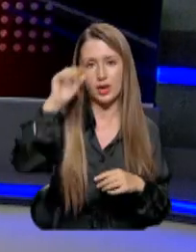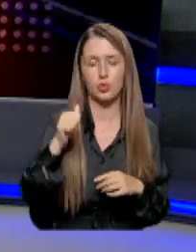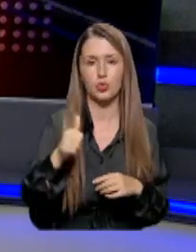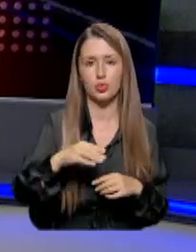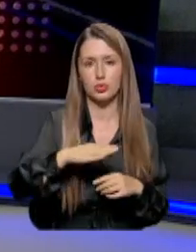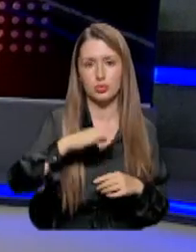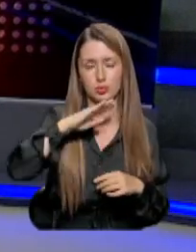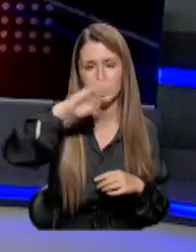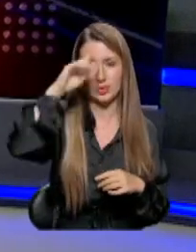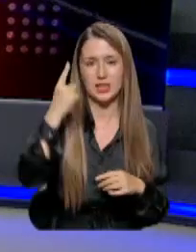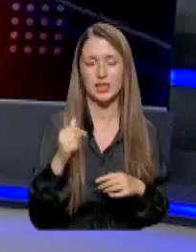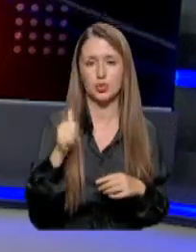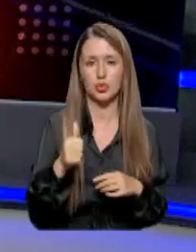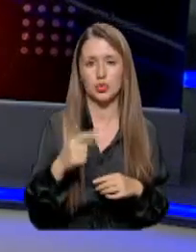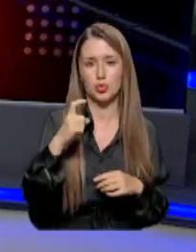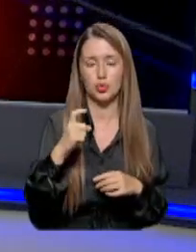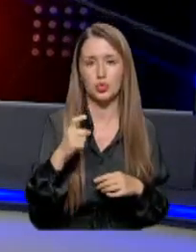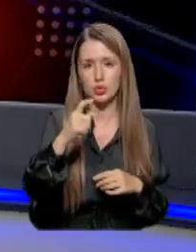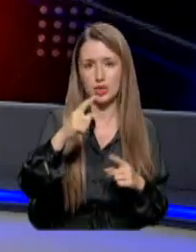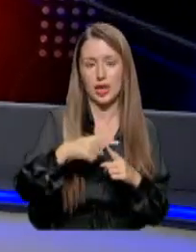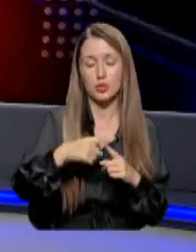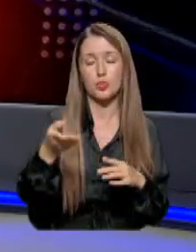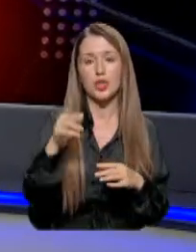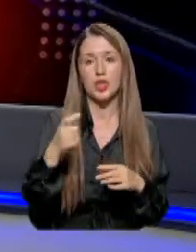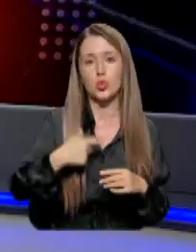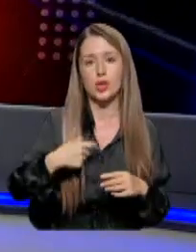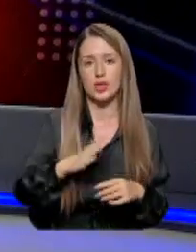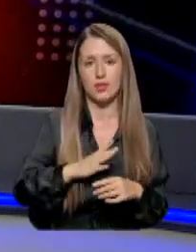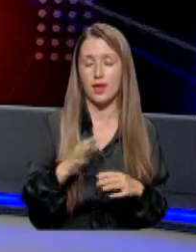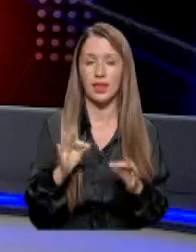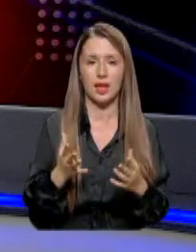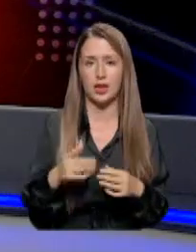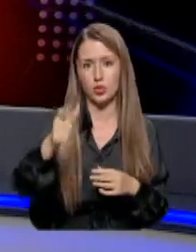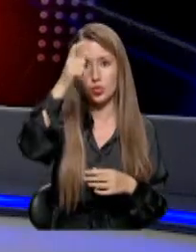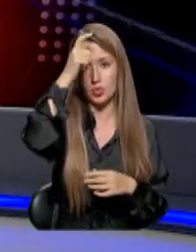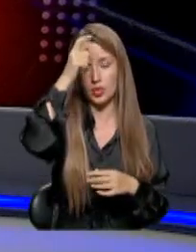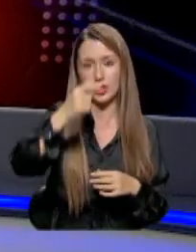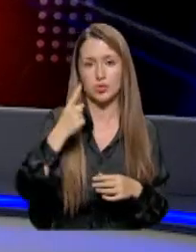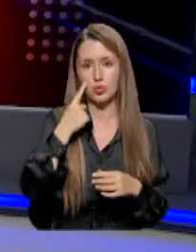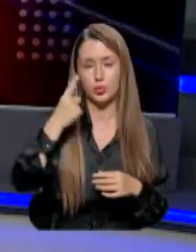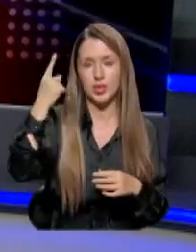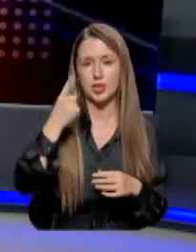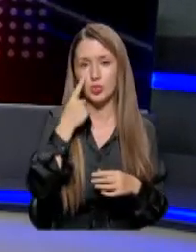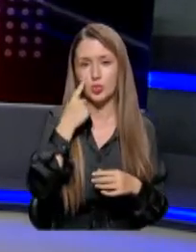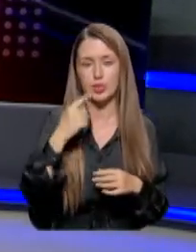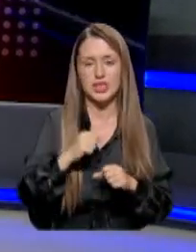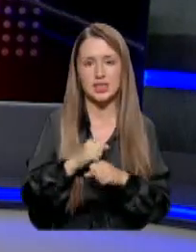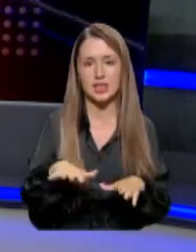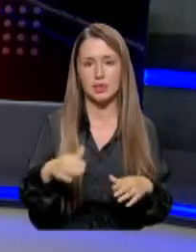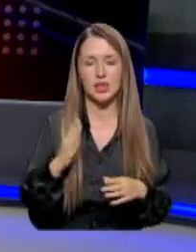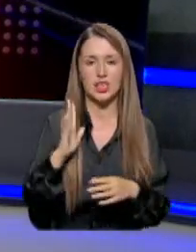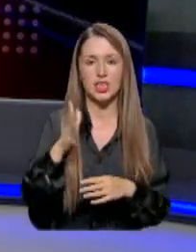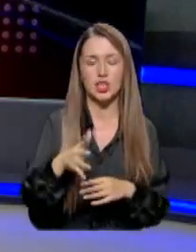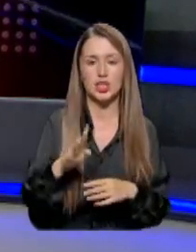Kurban Bayramı'nın ilk günü. Ama 9 Temmuz'un bir başka özelliği daha var. Nedir? Türkiye'nin Cumhurbaşkanlığı hükümet sistemine geçişinin